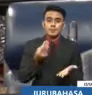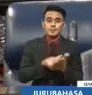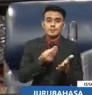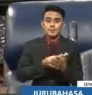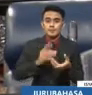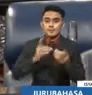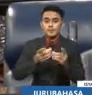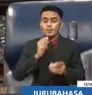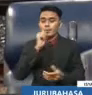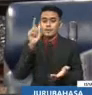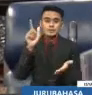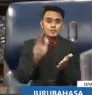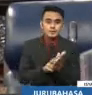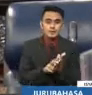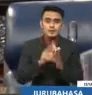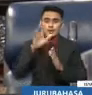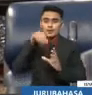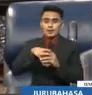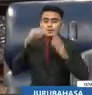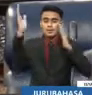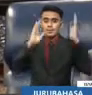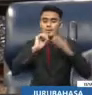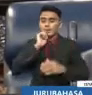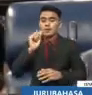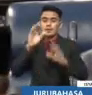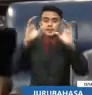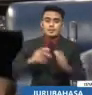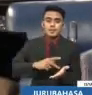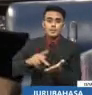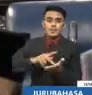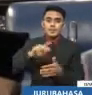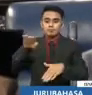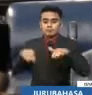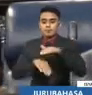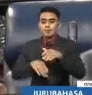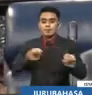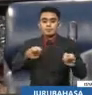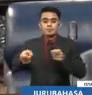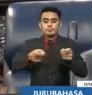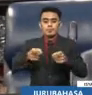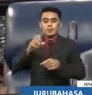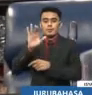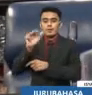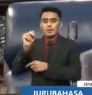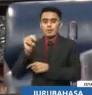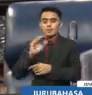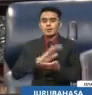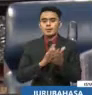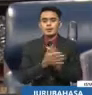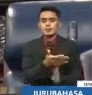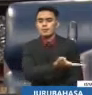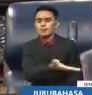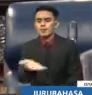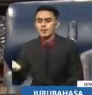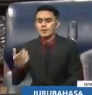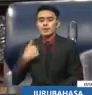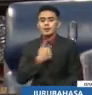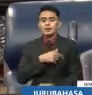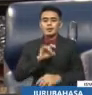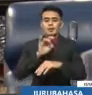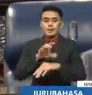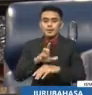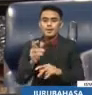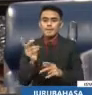sah diperlakukan itu tenda di Mesir dan bukan instrumen pembayaran di kawasan eolian m Justru orang ramai selalu di kita